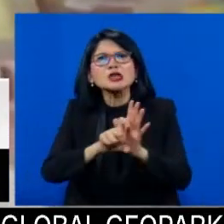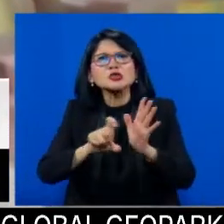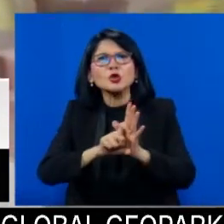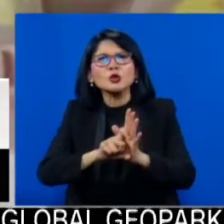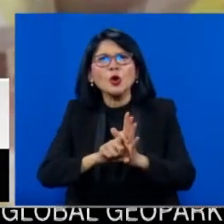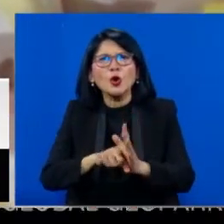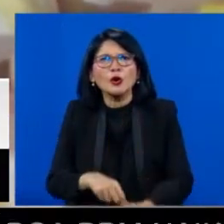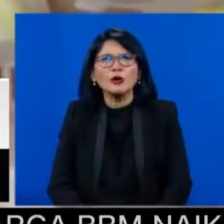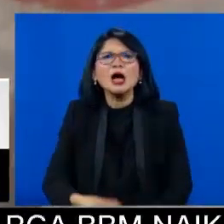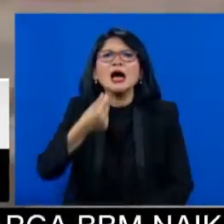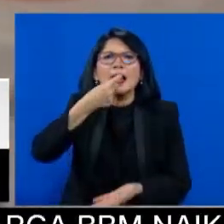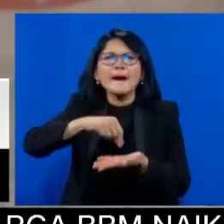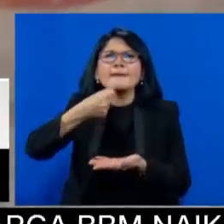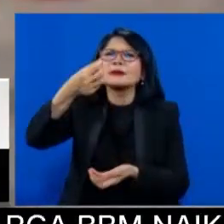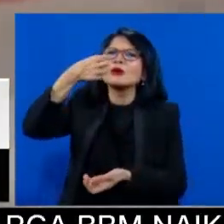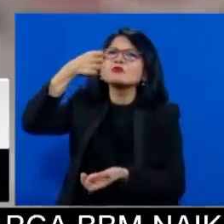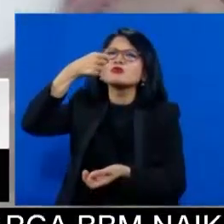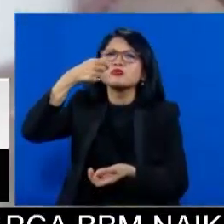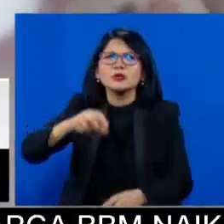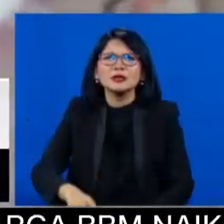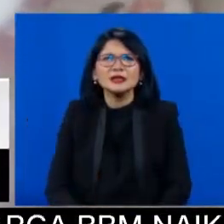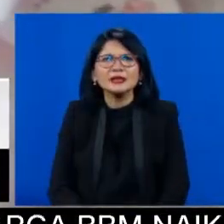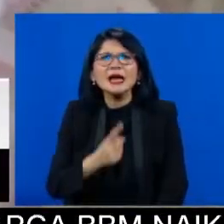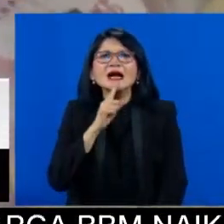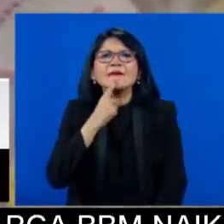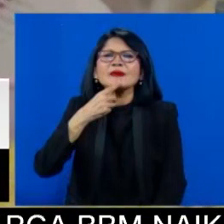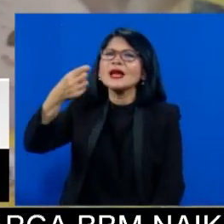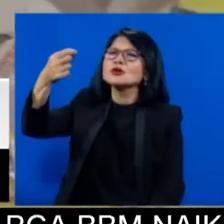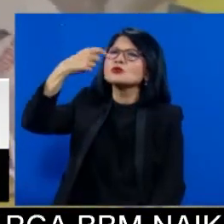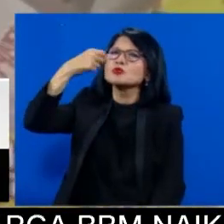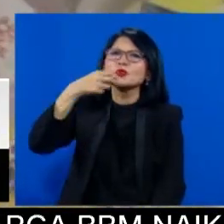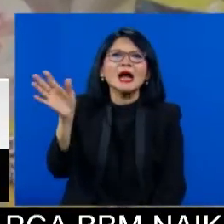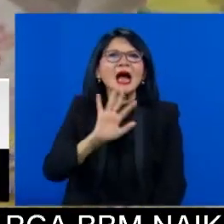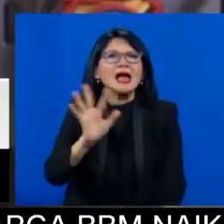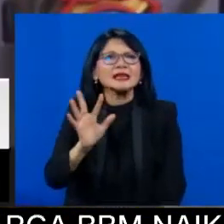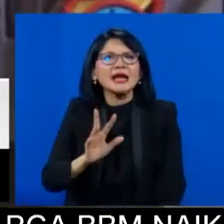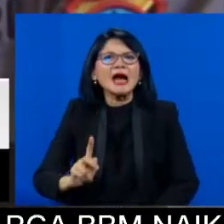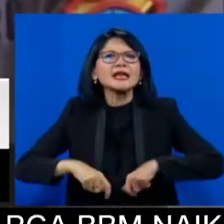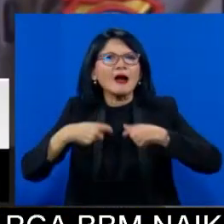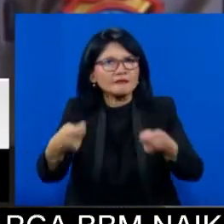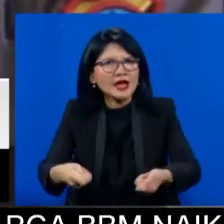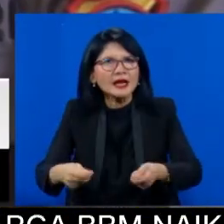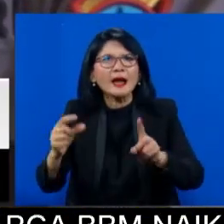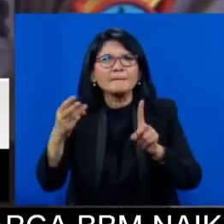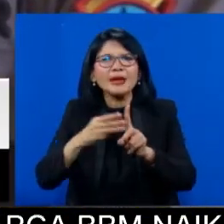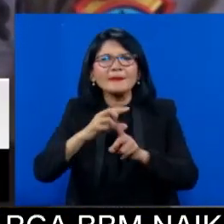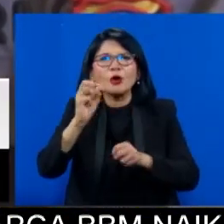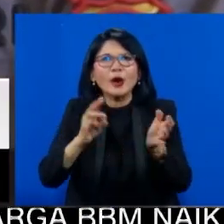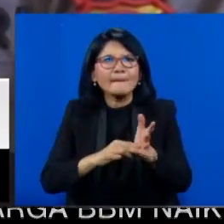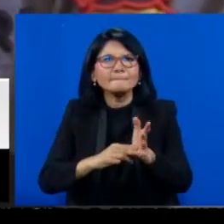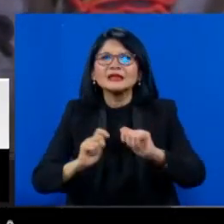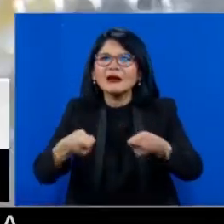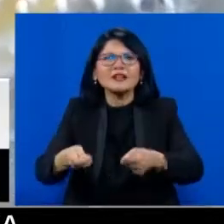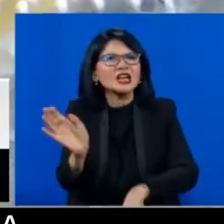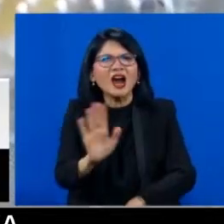Dinas Kesehatan Grobogan. Dari penyelidikan awal, permen salju ini tidak terdaftar BPOM dan tidak tertera tanggal